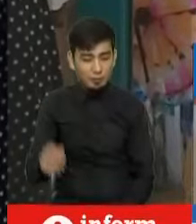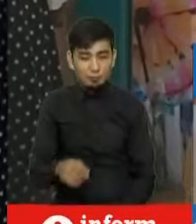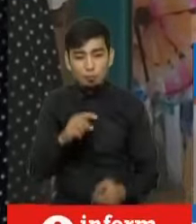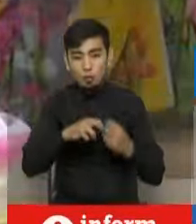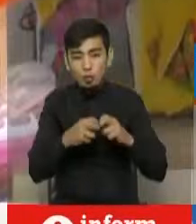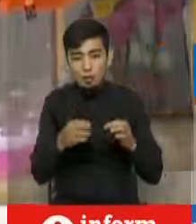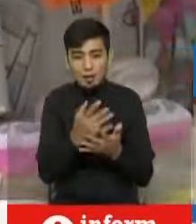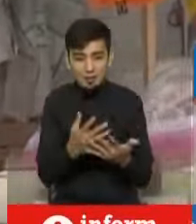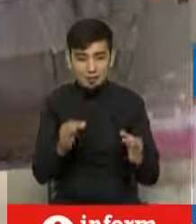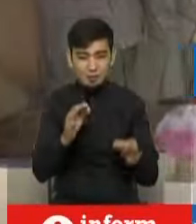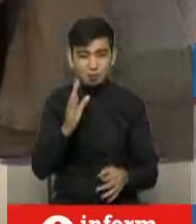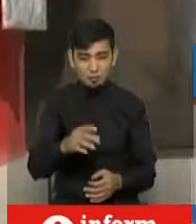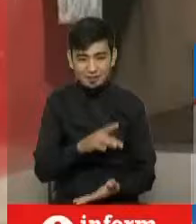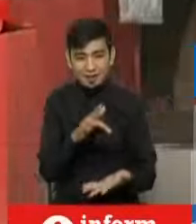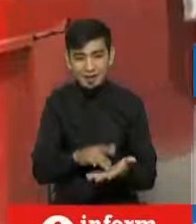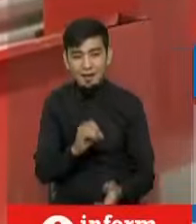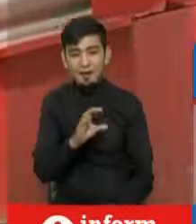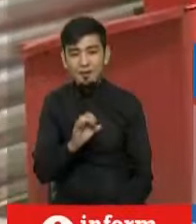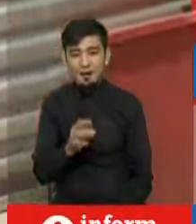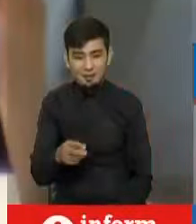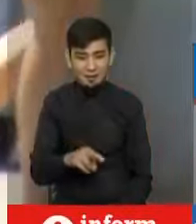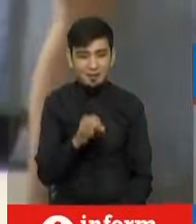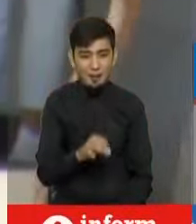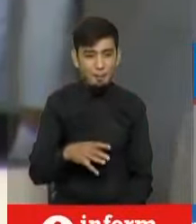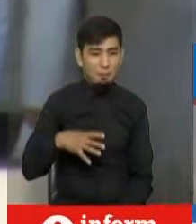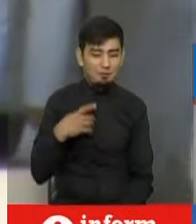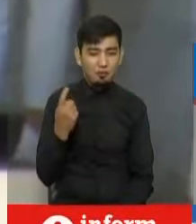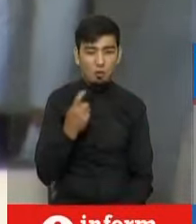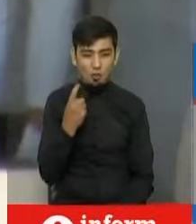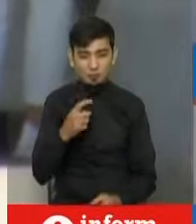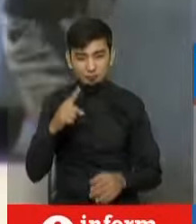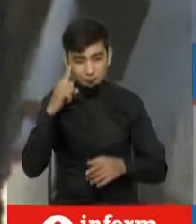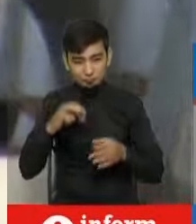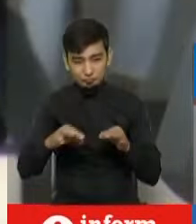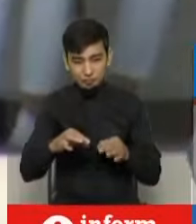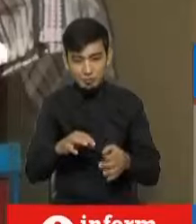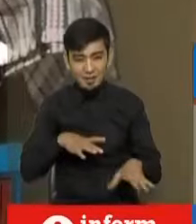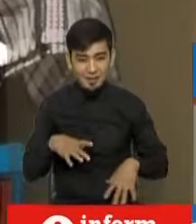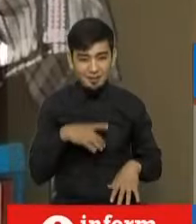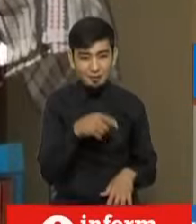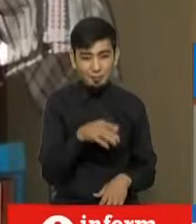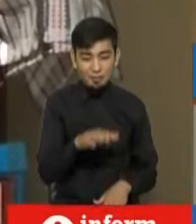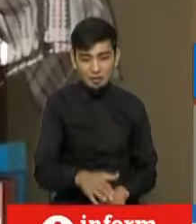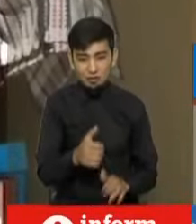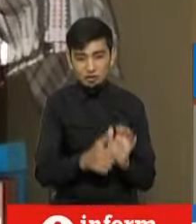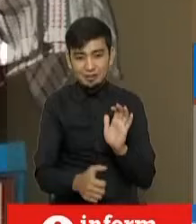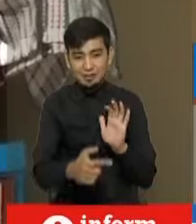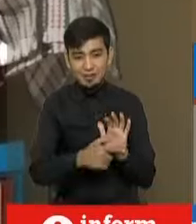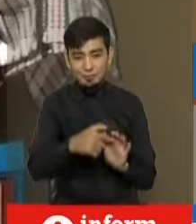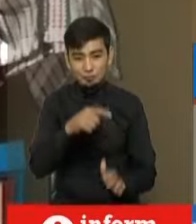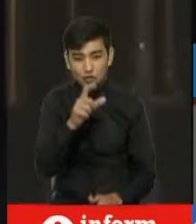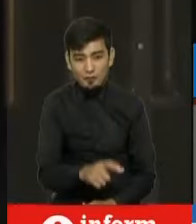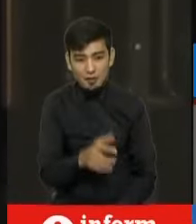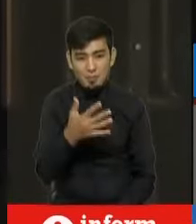и коммерсанты торгового центра «Евразия». Там бывший владелец под предлогом реконструкции рынка собрал со 67 человек